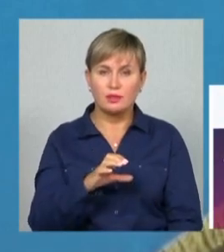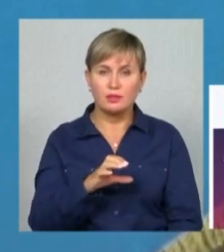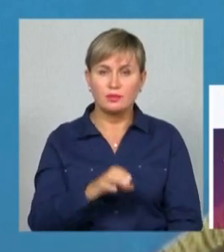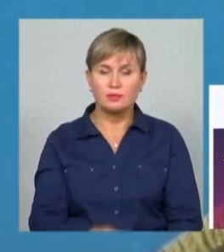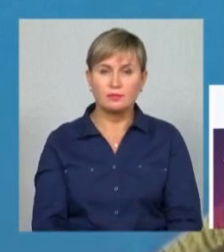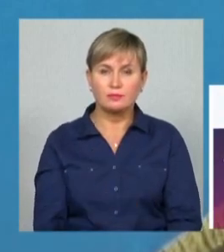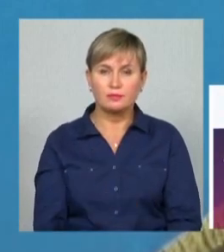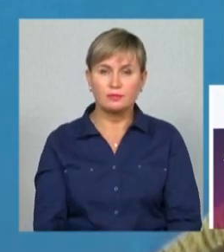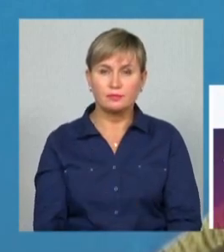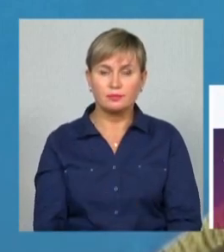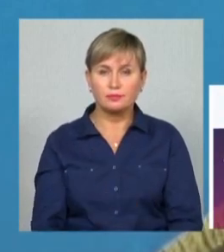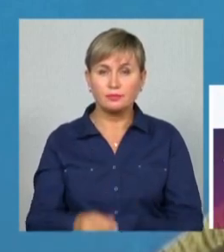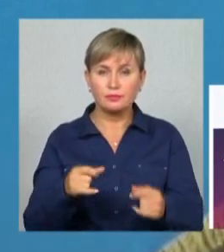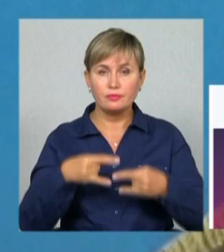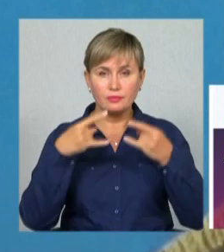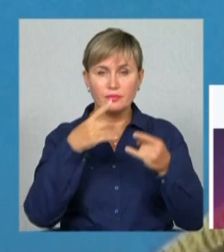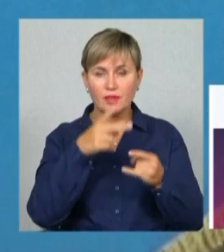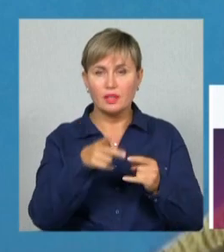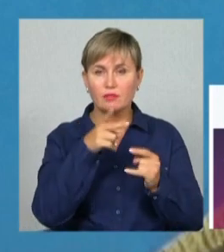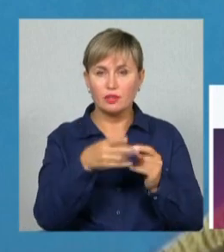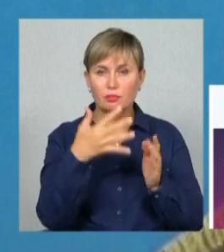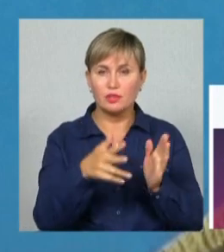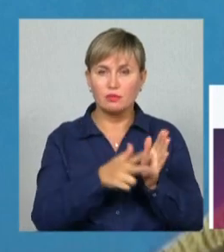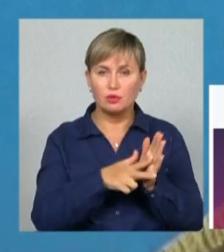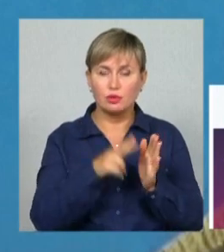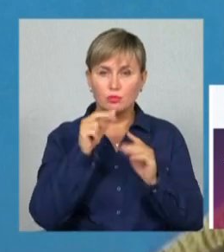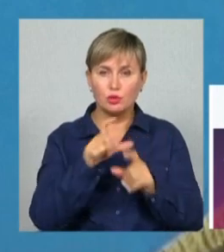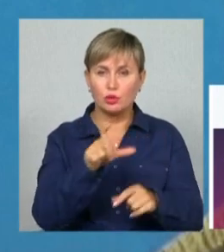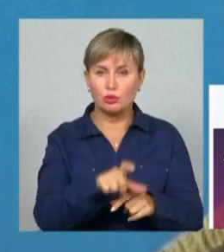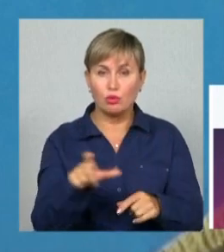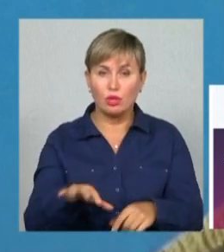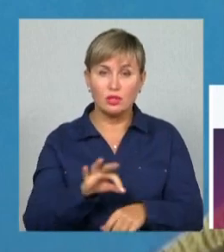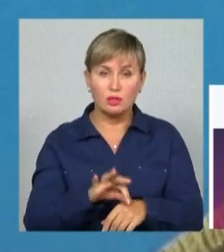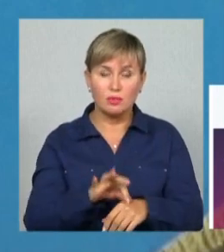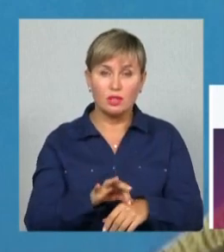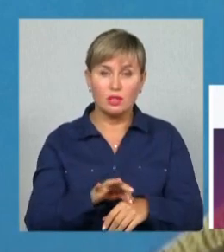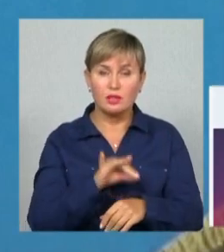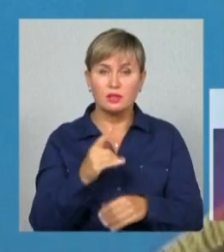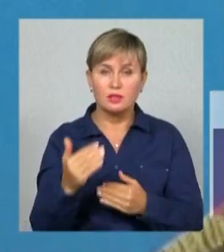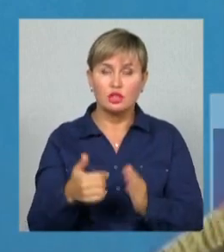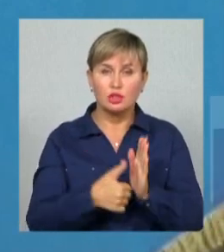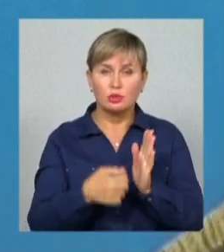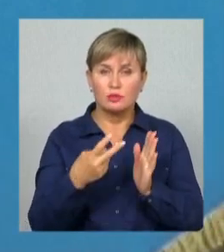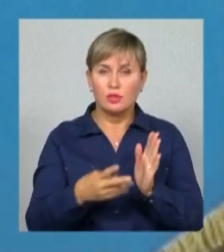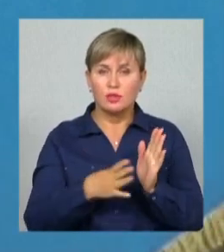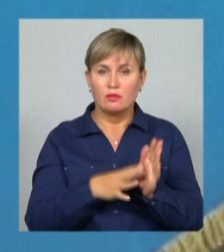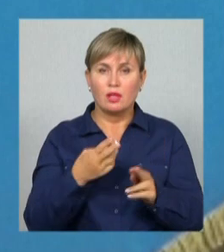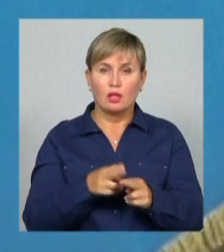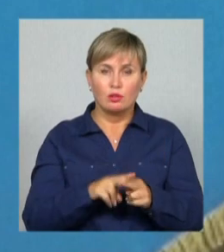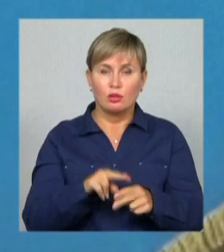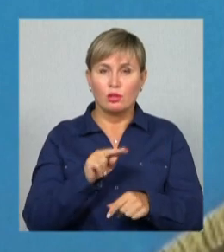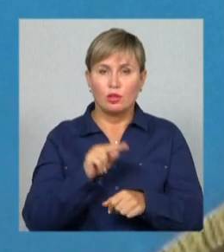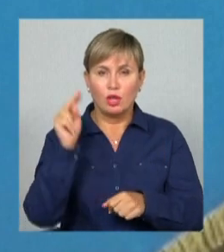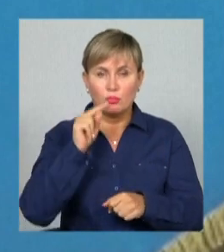на слайде, 2058 школьников у нас заболело, из них 629 те, которые